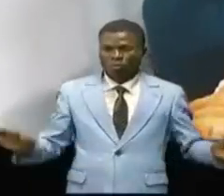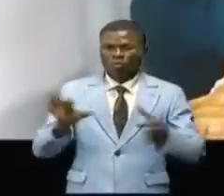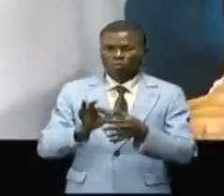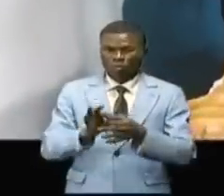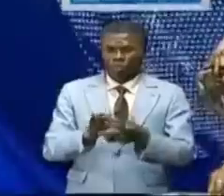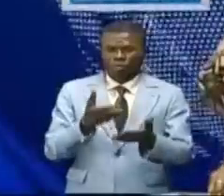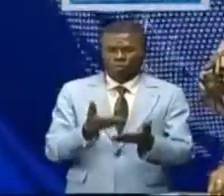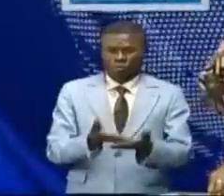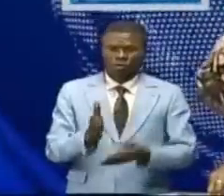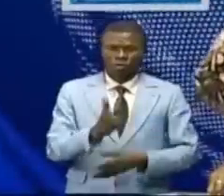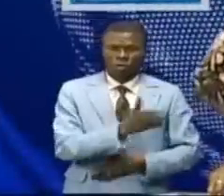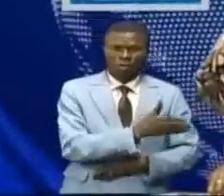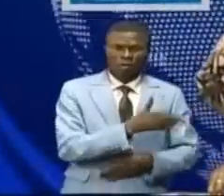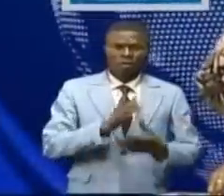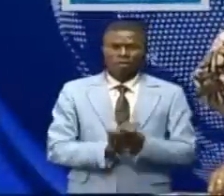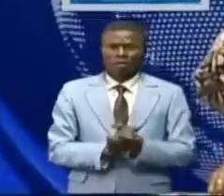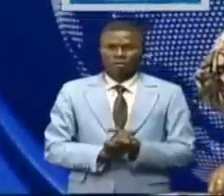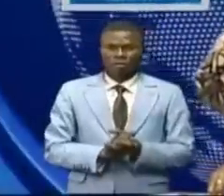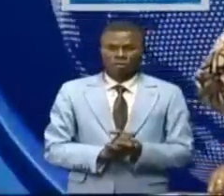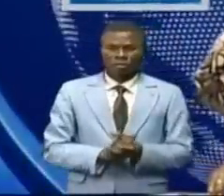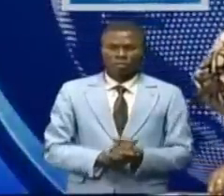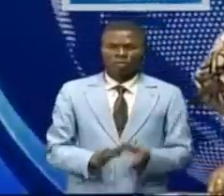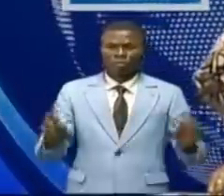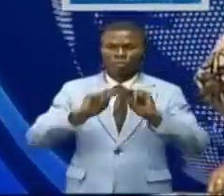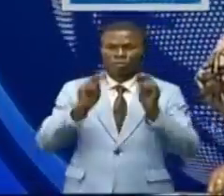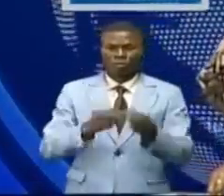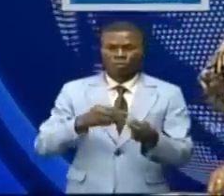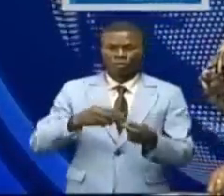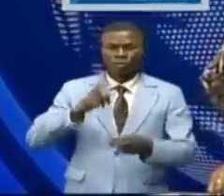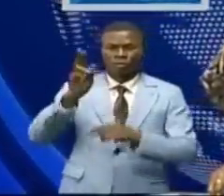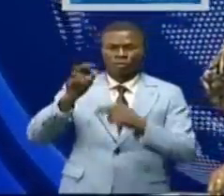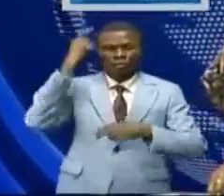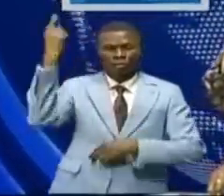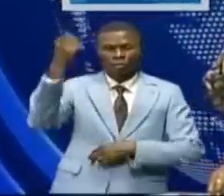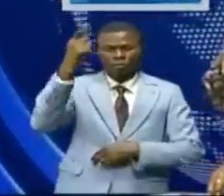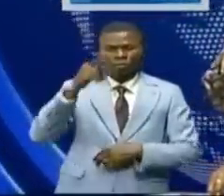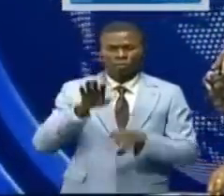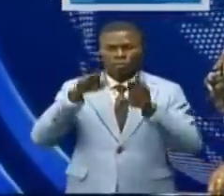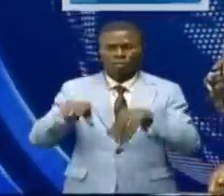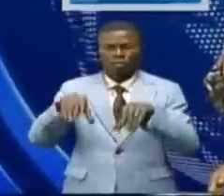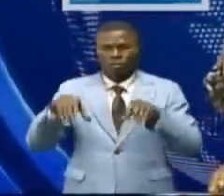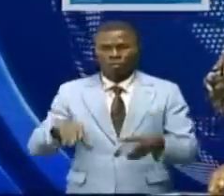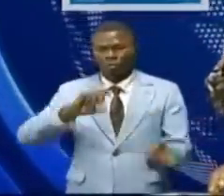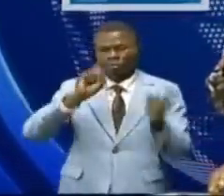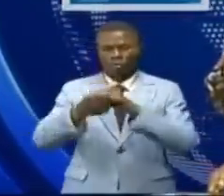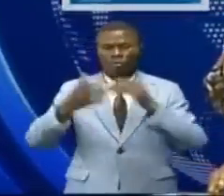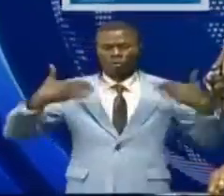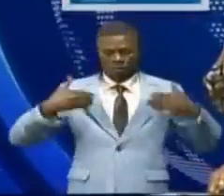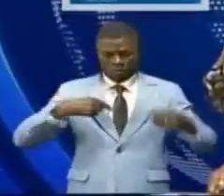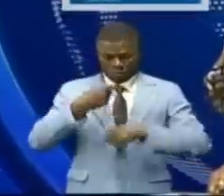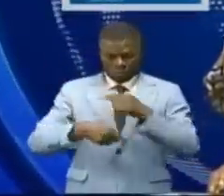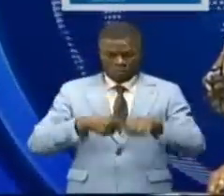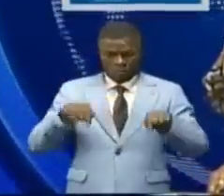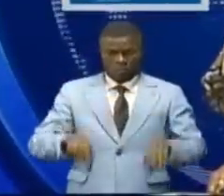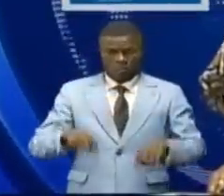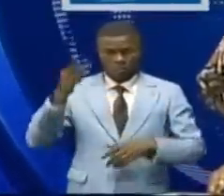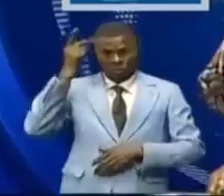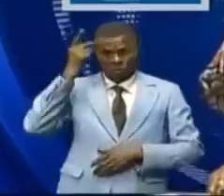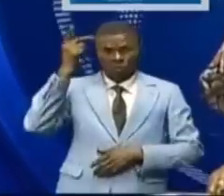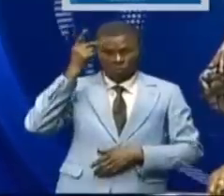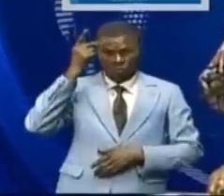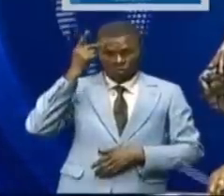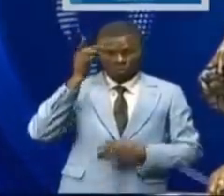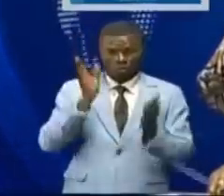contribution. Le colloque international sur le bassin du Congo et le changement climatique a ouvert ses portes à Kinshasa,